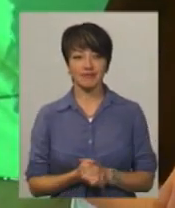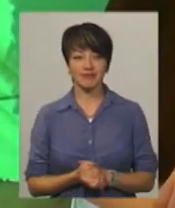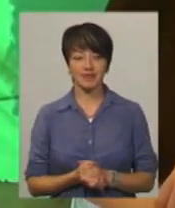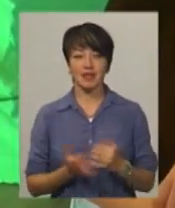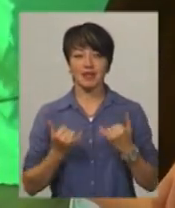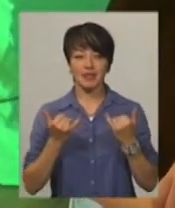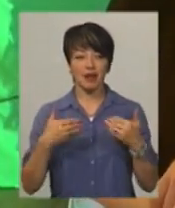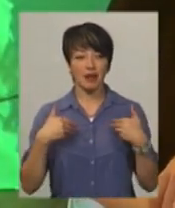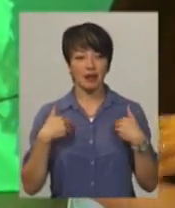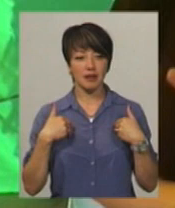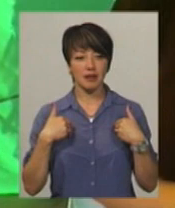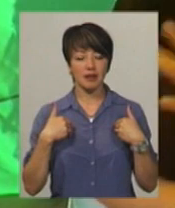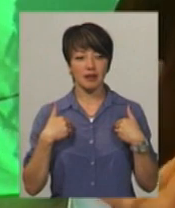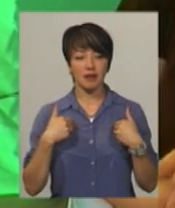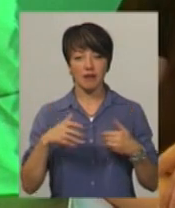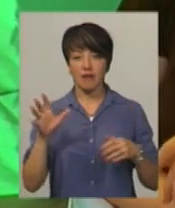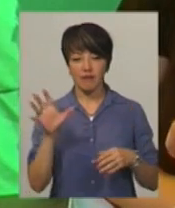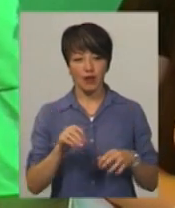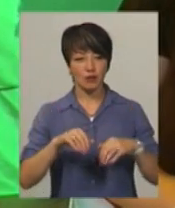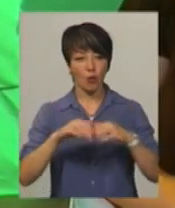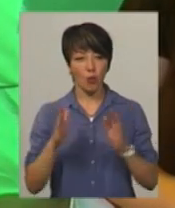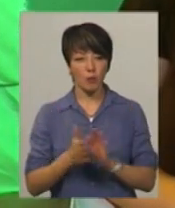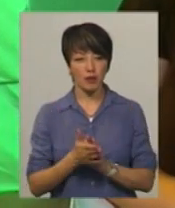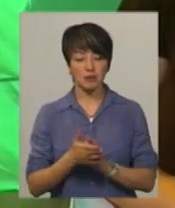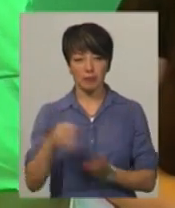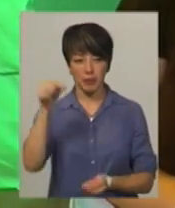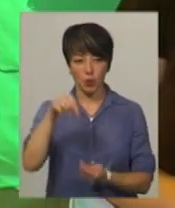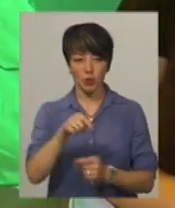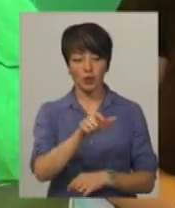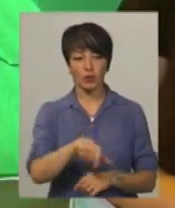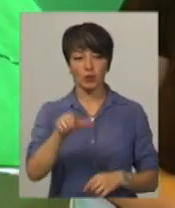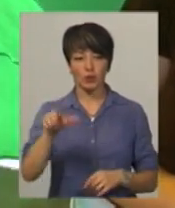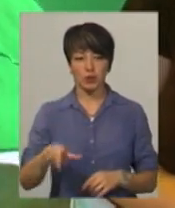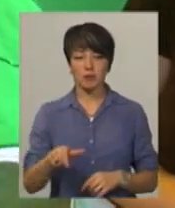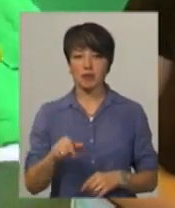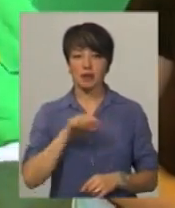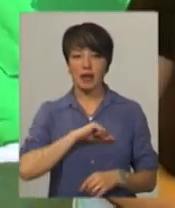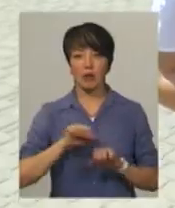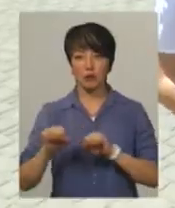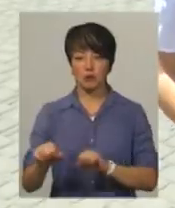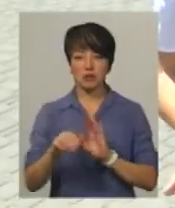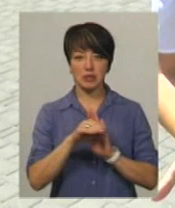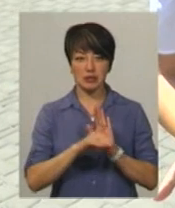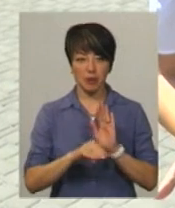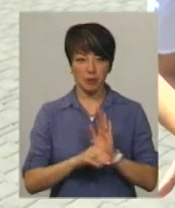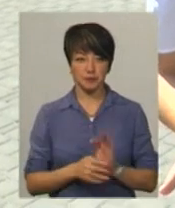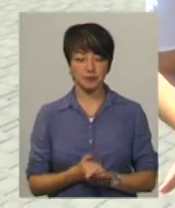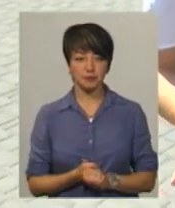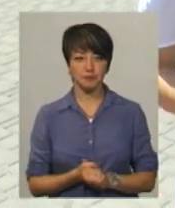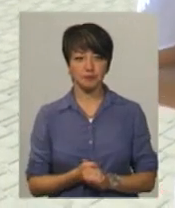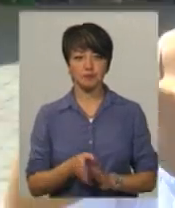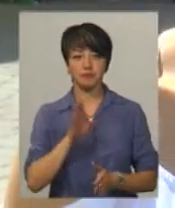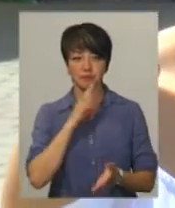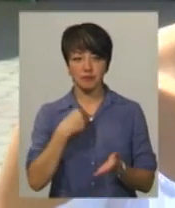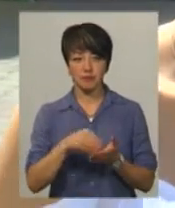для весь комплекс, який підходить людям для імунної системи. Мар'яна Страчук вже придбала